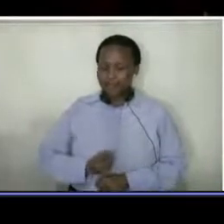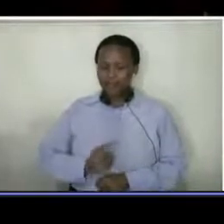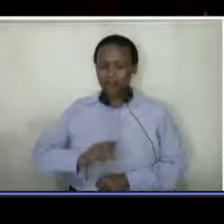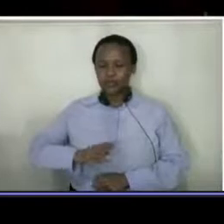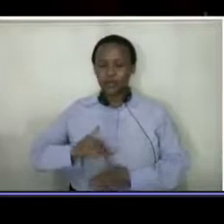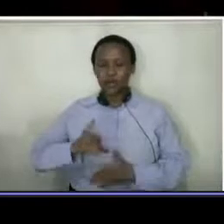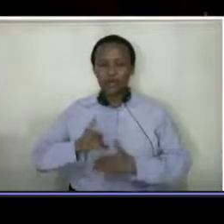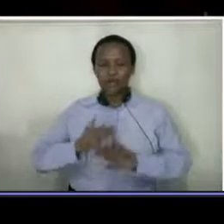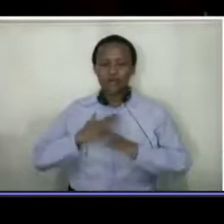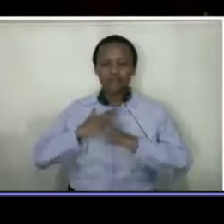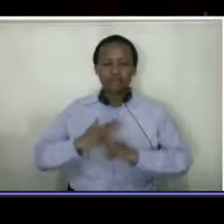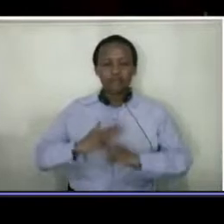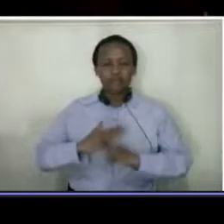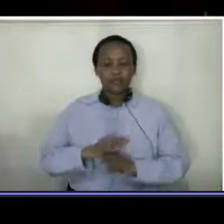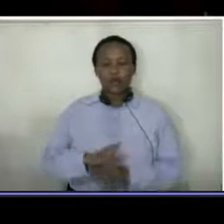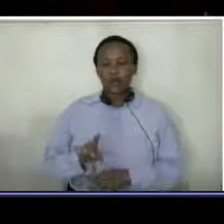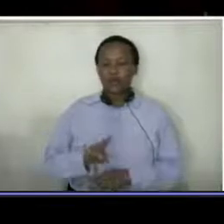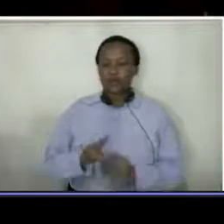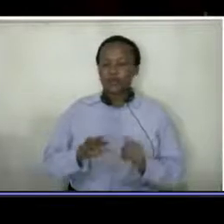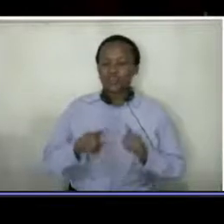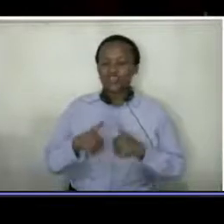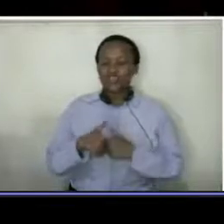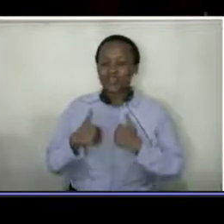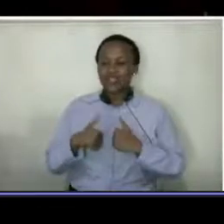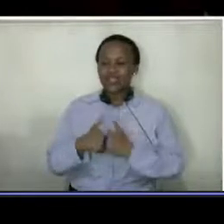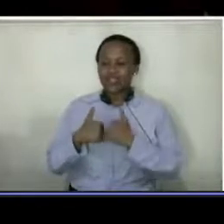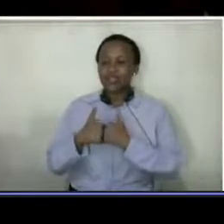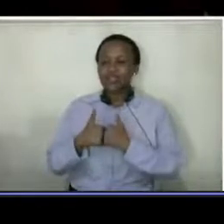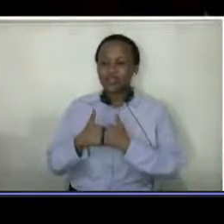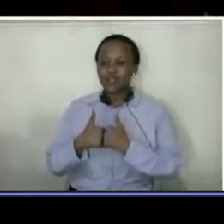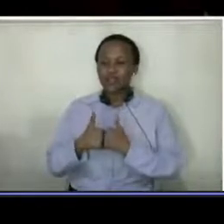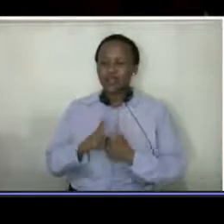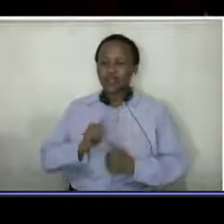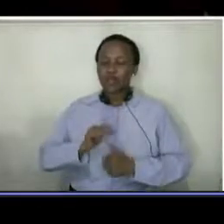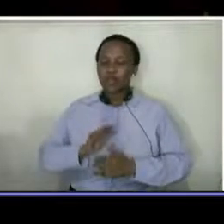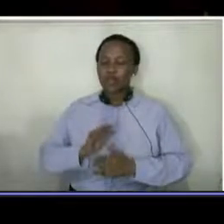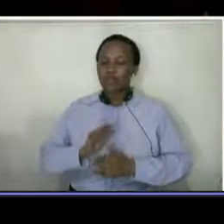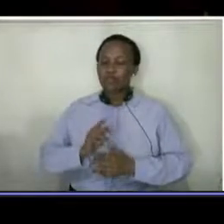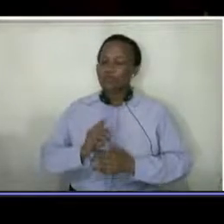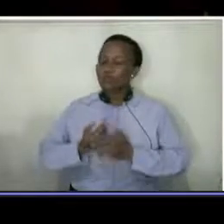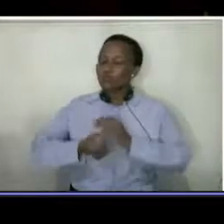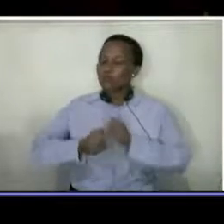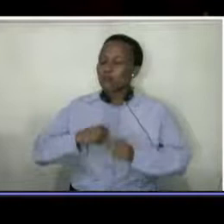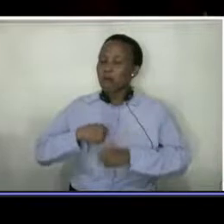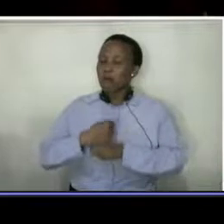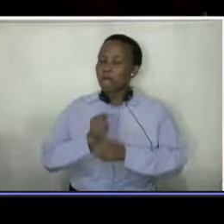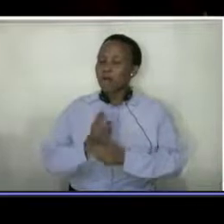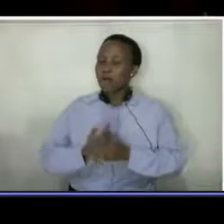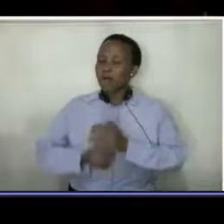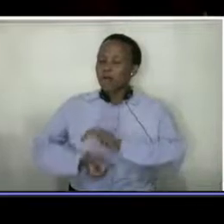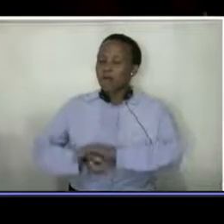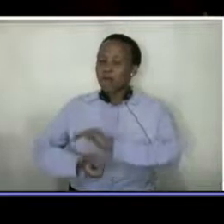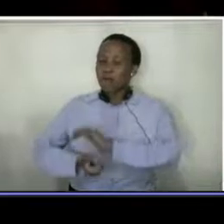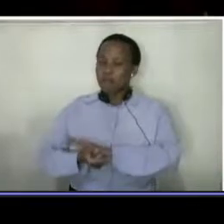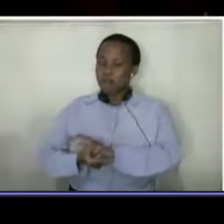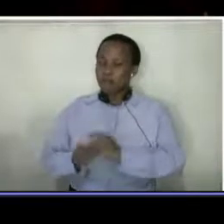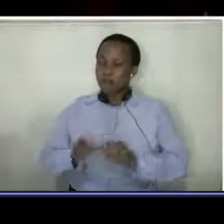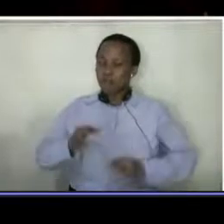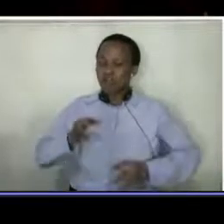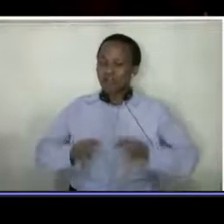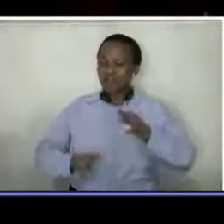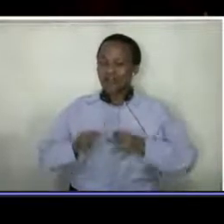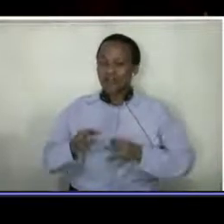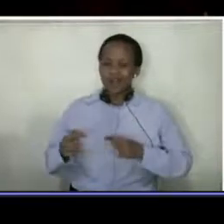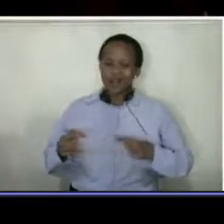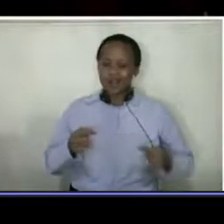CNFP sizimisela ukwenza izethulo ngalombono ngeke saloku sakhala ngamakhansela angaqeqeshiwe